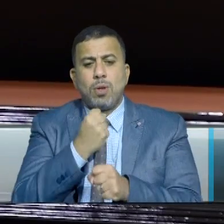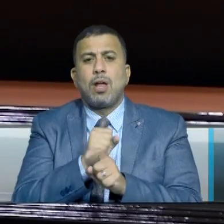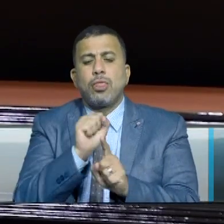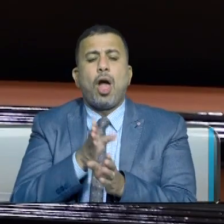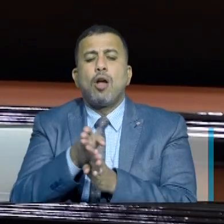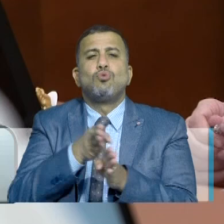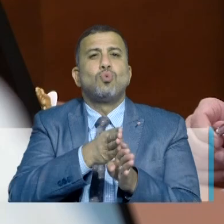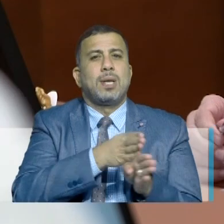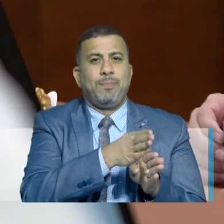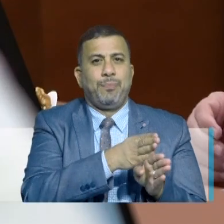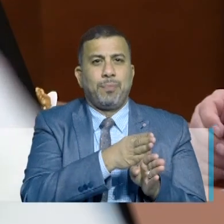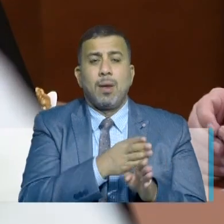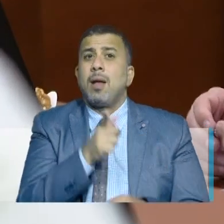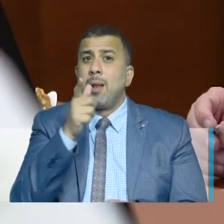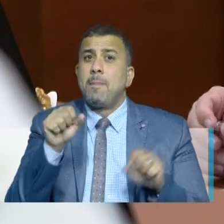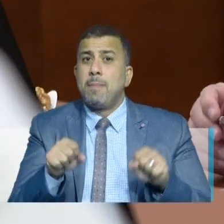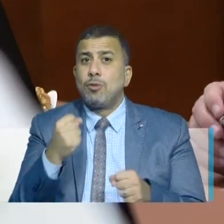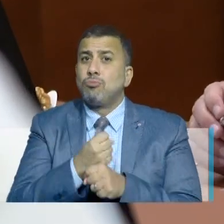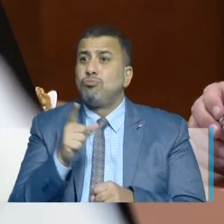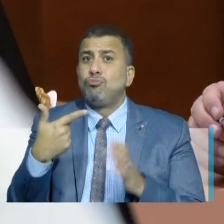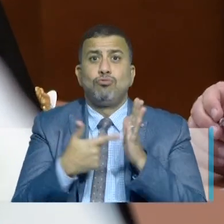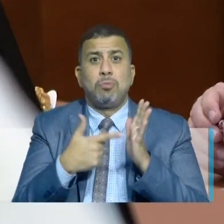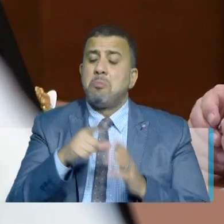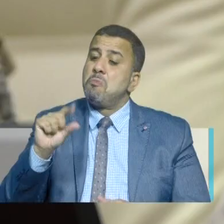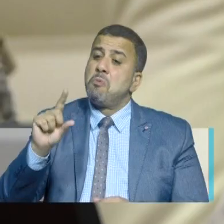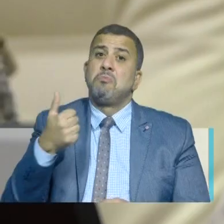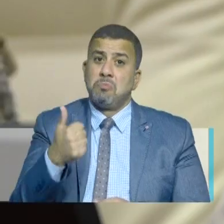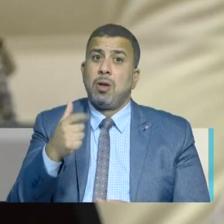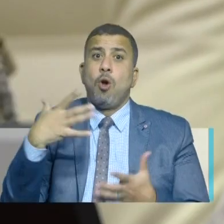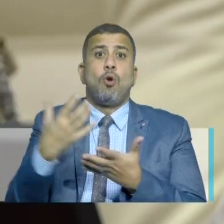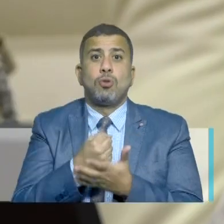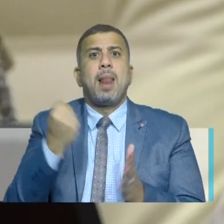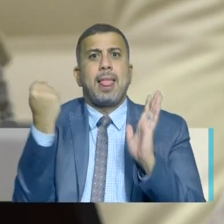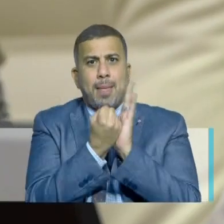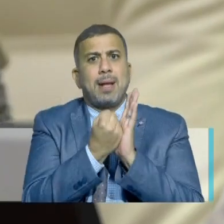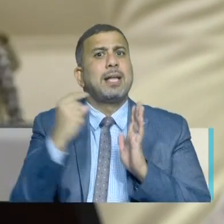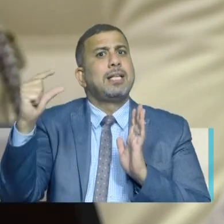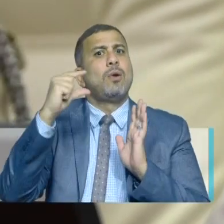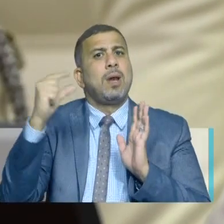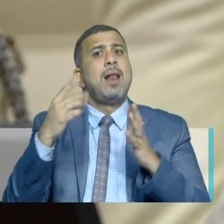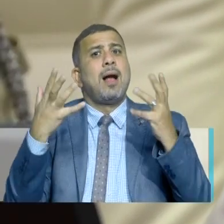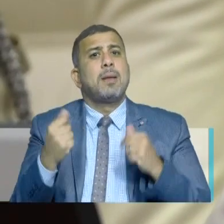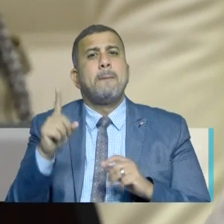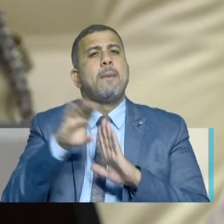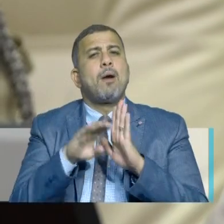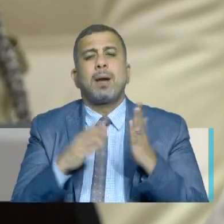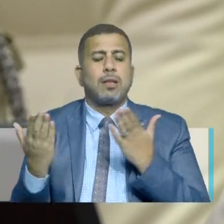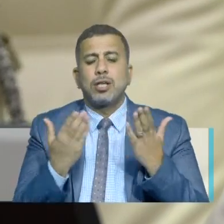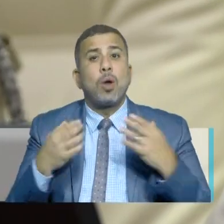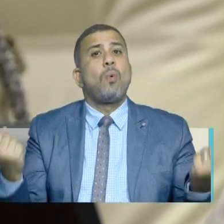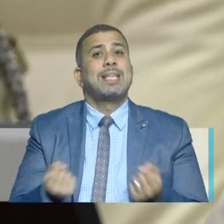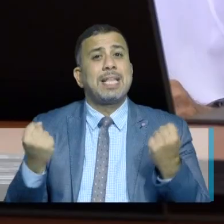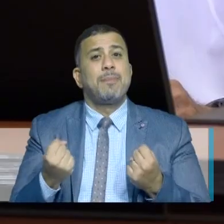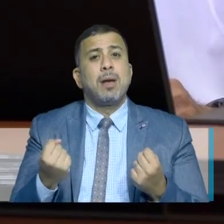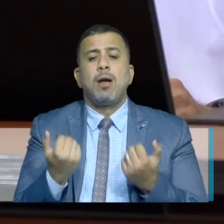التخصصيه واثنى المجلس على جهود الاكاديميه في الحصول على الاعتمادات الدوليه لعدد من البرامج